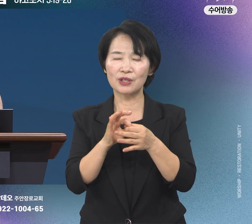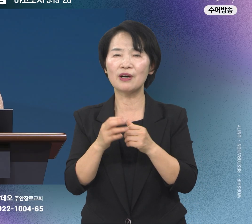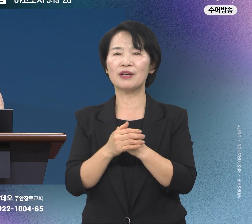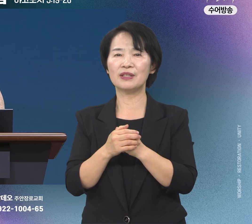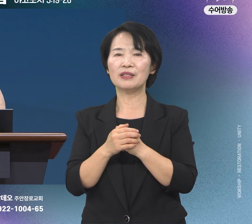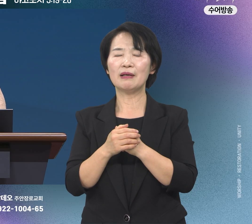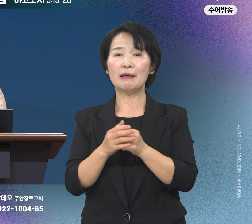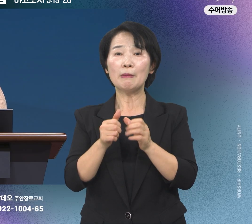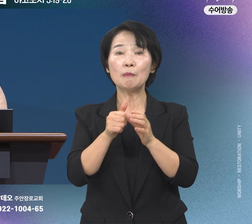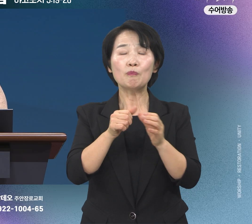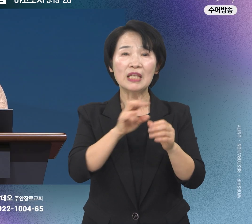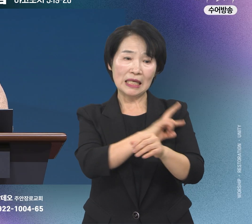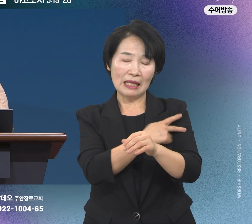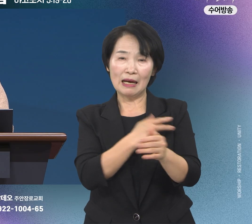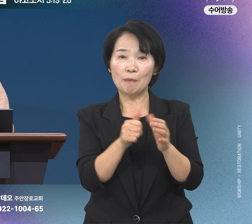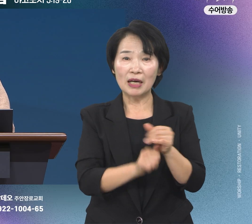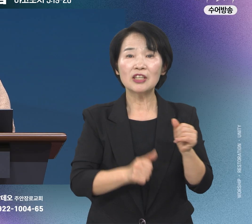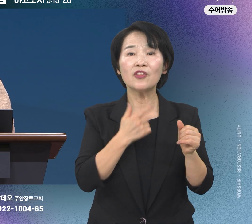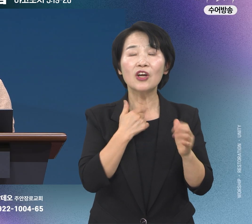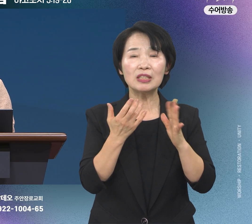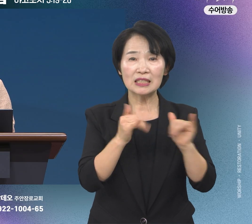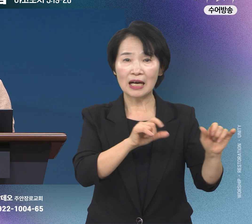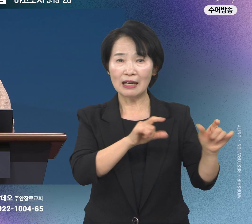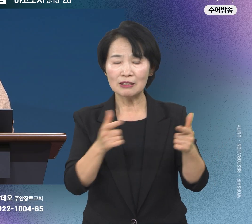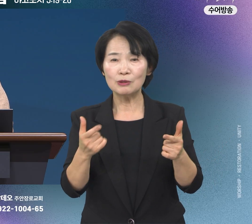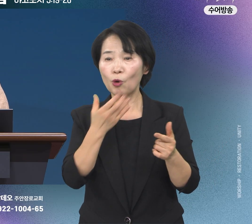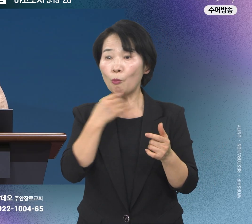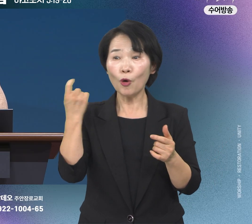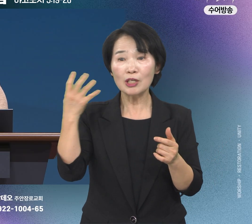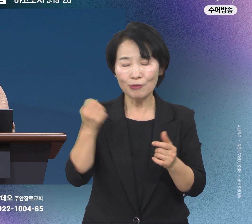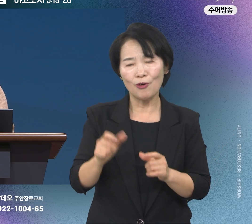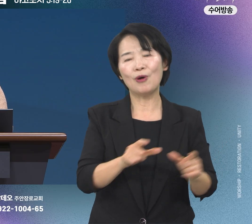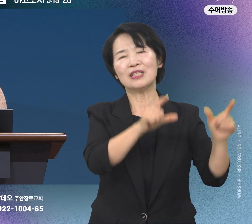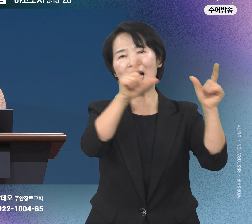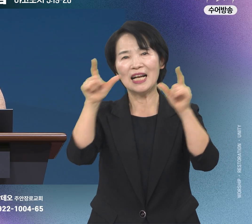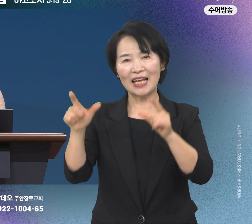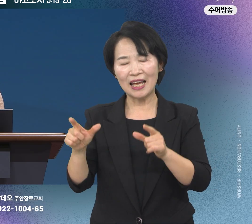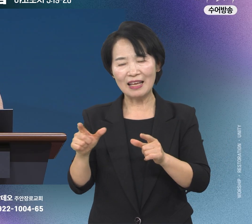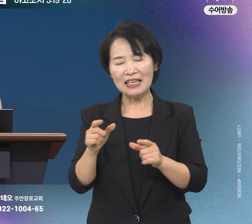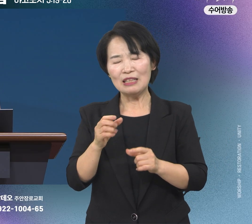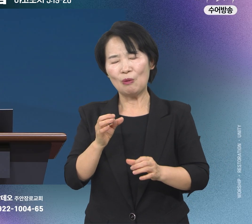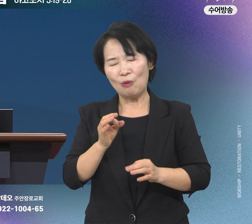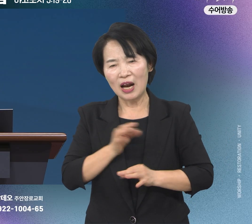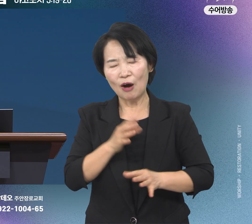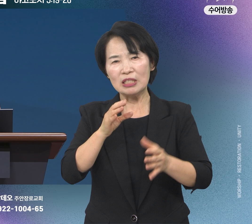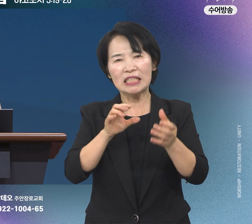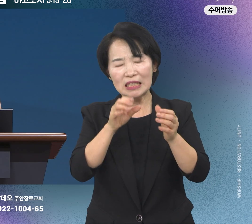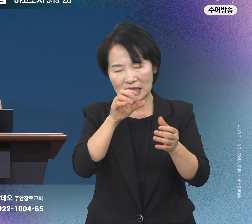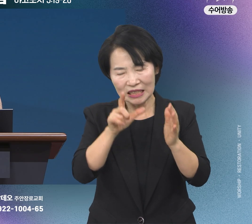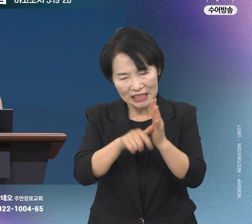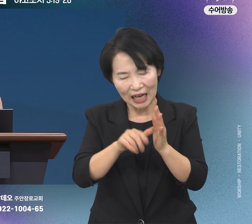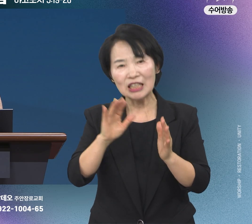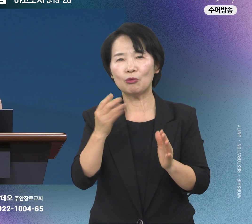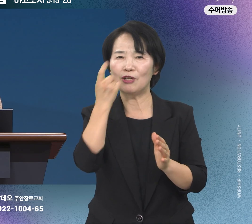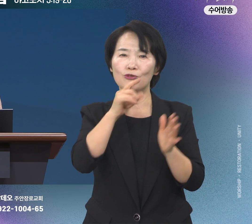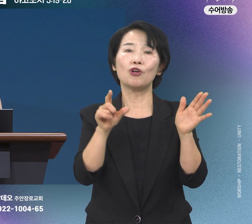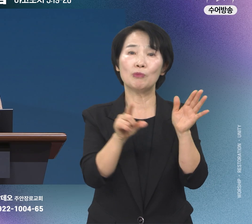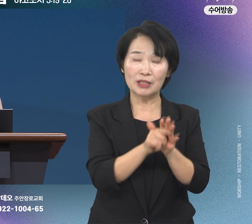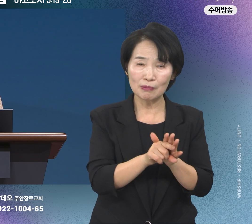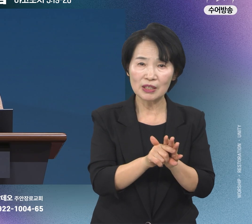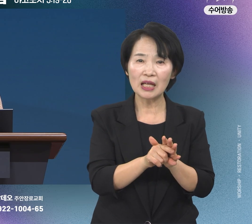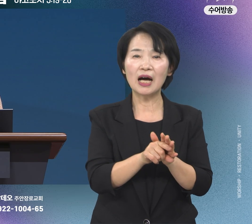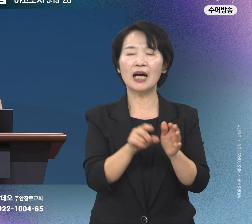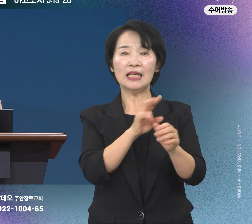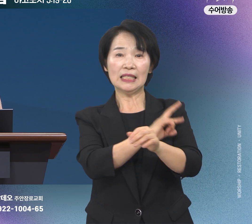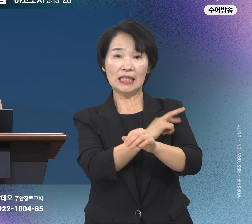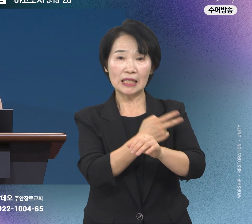삶을 찾을 수 있는 놀라운 기회가 있을 거라 생각합니다. 교회를 공격해서, 교회를 핍박해서 각종 이단이 무너져야 되는 것